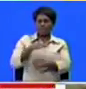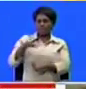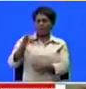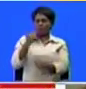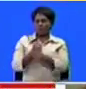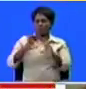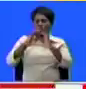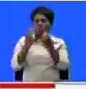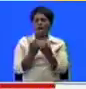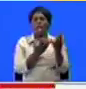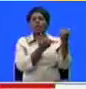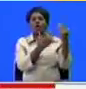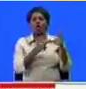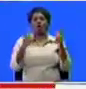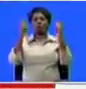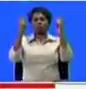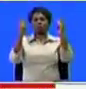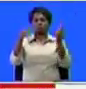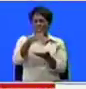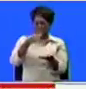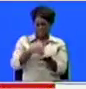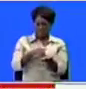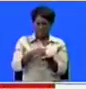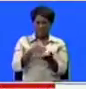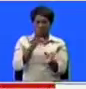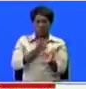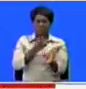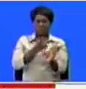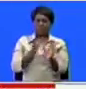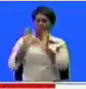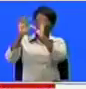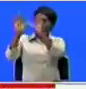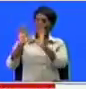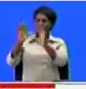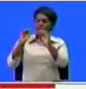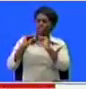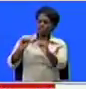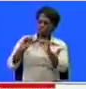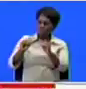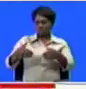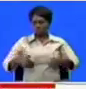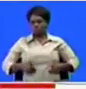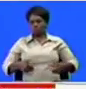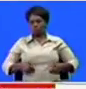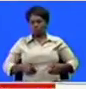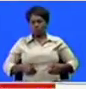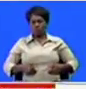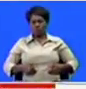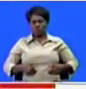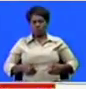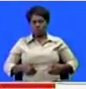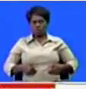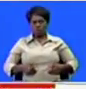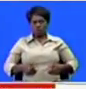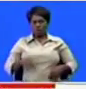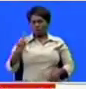na World Hope Center kutoka Kawangware anashiriki katika kliniki ya mpira wa vikapu kwa kuwapa chipukizi mafunzo. A lot of these kids,